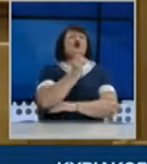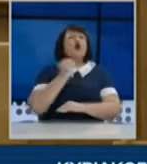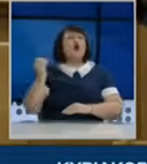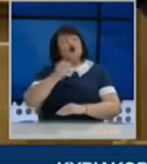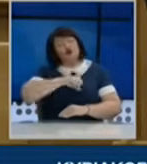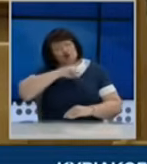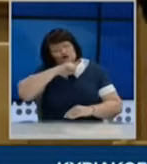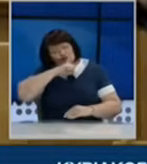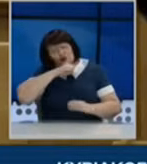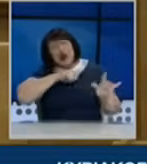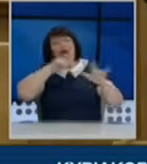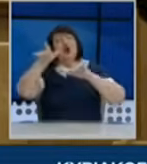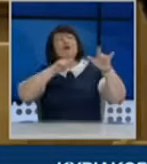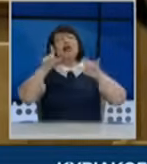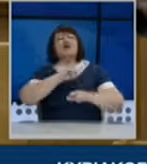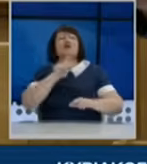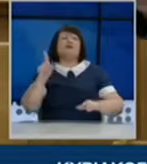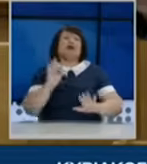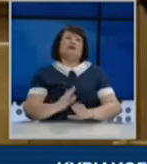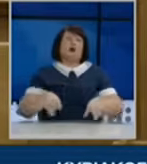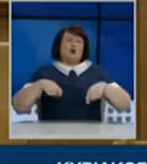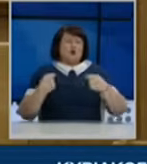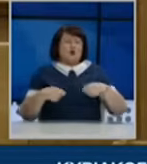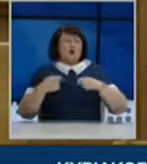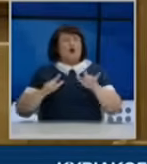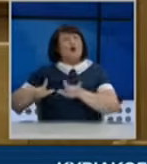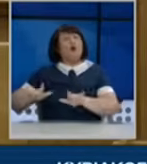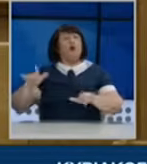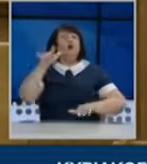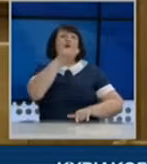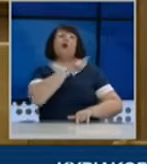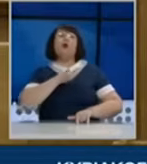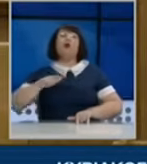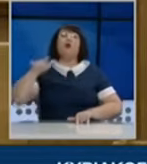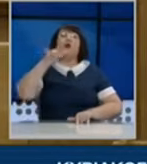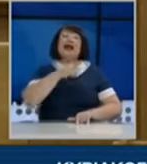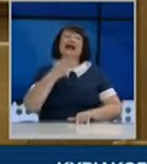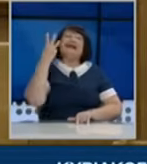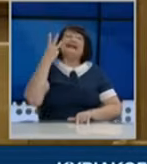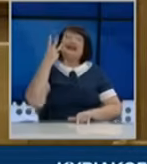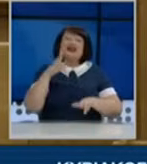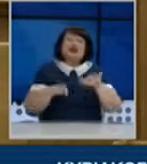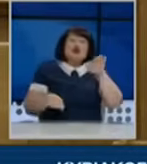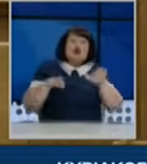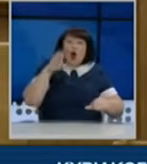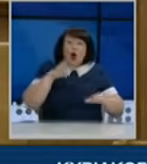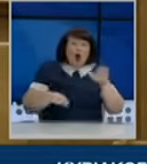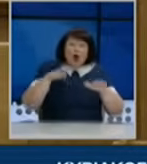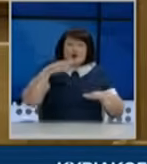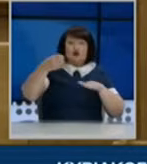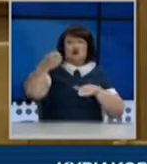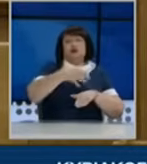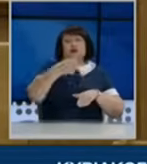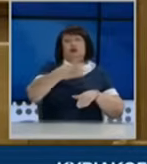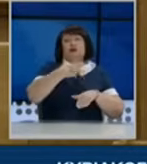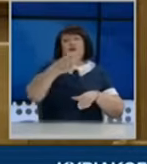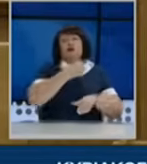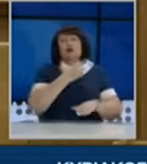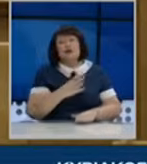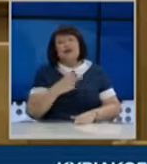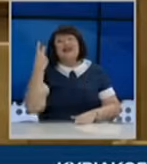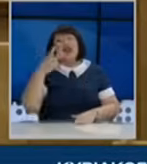Οι πλούσιοι ολιγάρχες των Lear Jets να ξέρουν ότι 3 τόνους καυσίμων χρειάζεται ένα Lear Jet, 200.000 αεροπλάνα πετούν